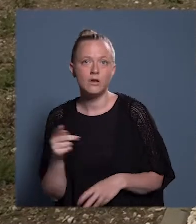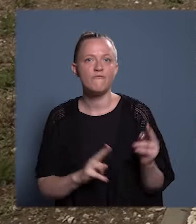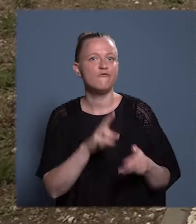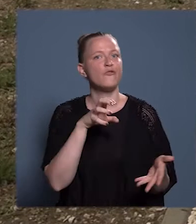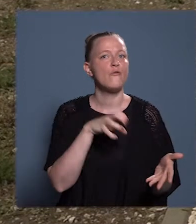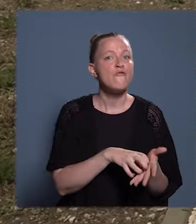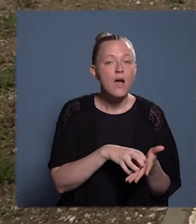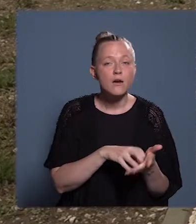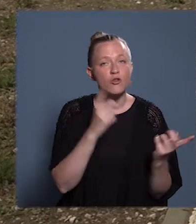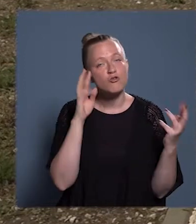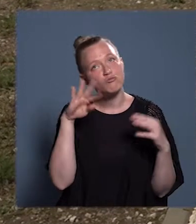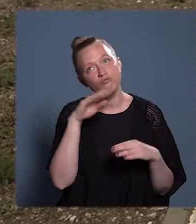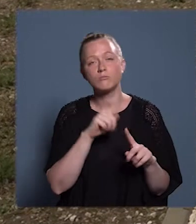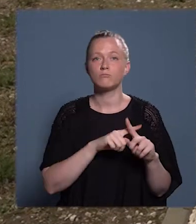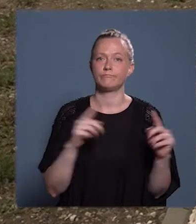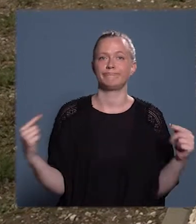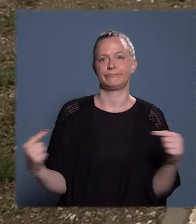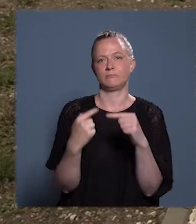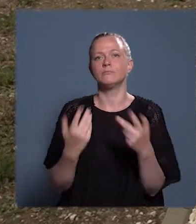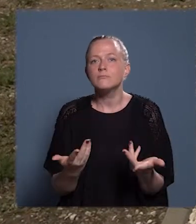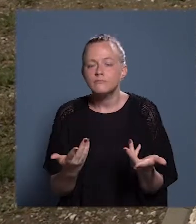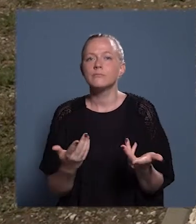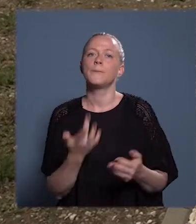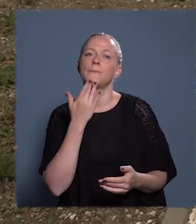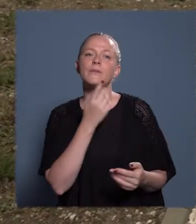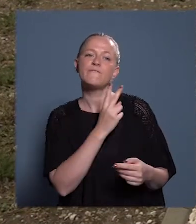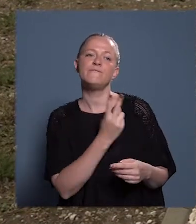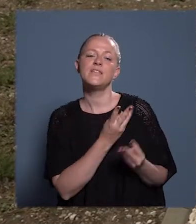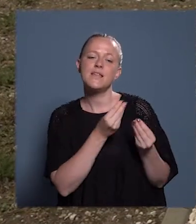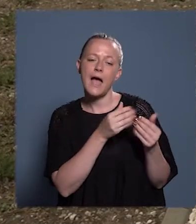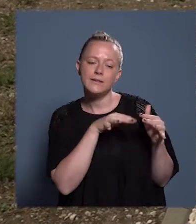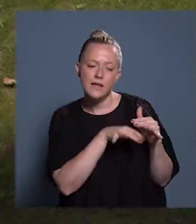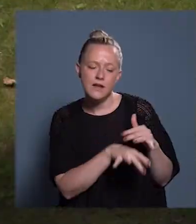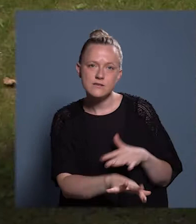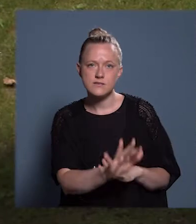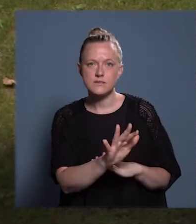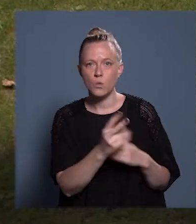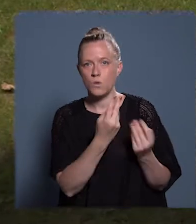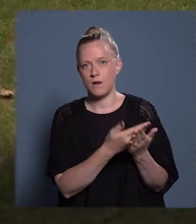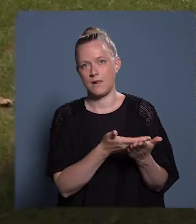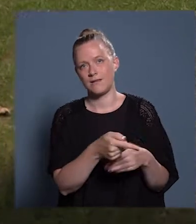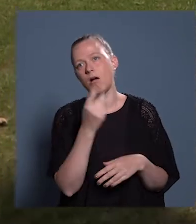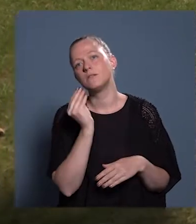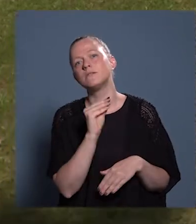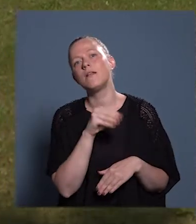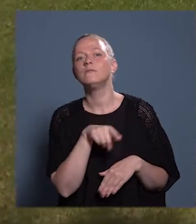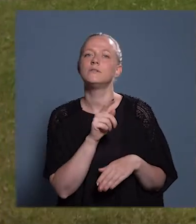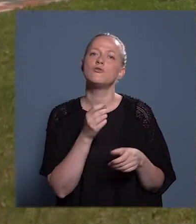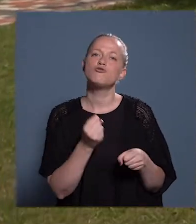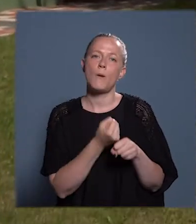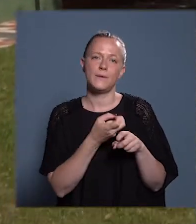elképzelések és egyébek között az van, hogy vízáteresztő burkolat legyen az ilyen sétányakon. Ami azt jelenti, hogy egy stabilizált